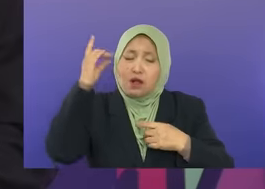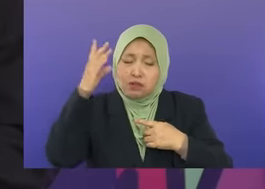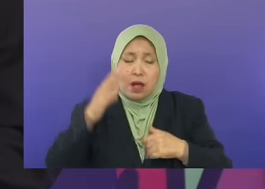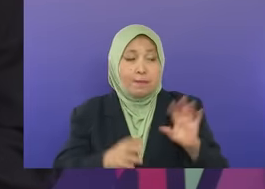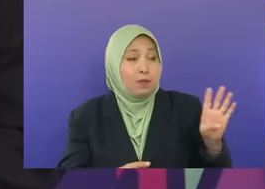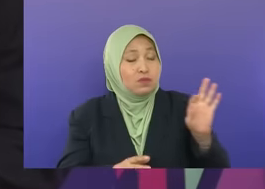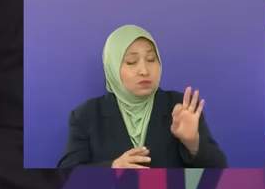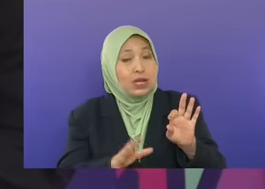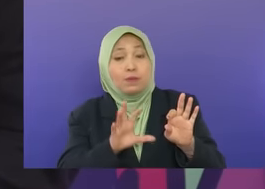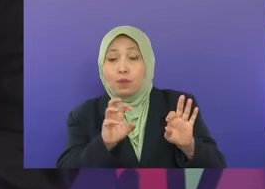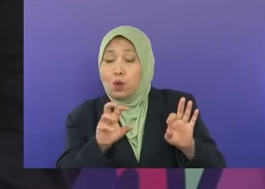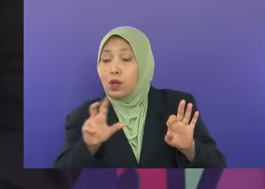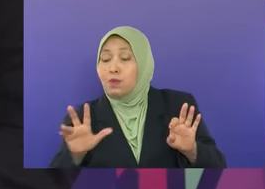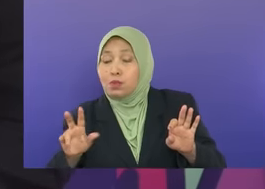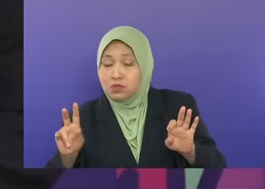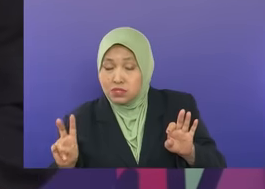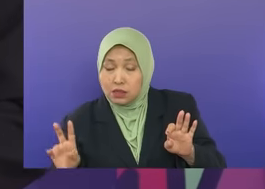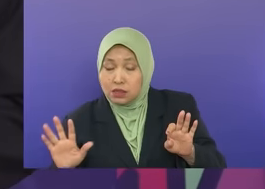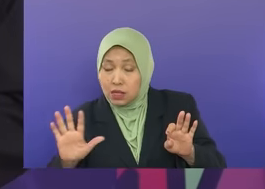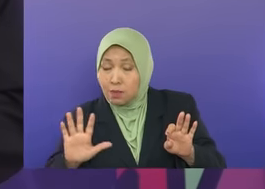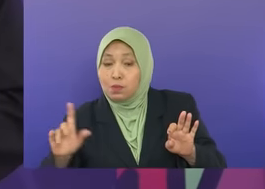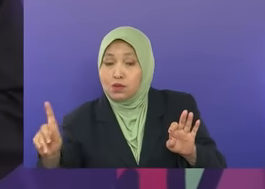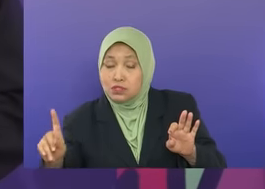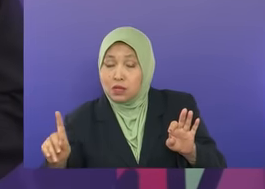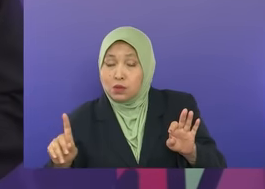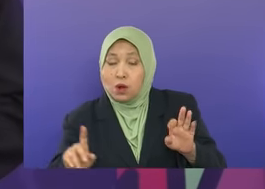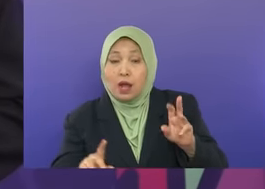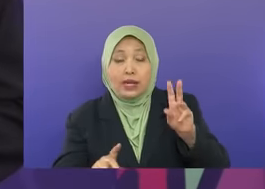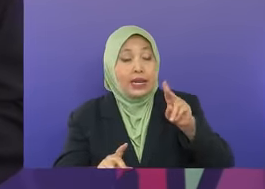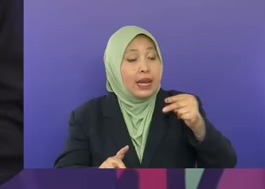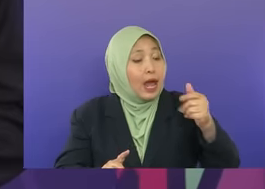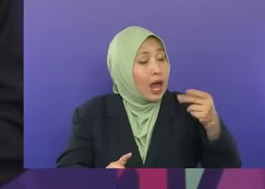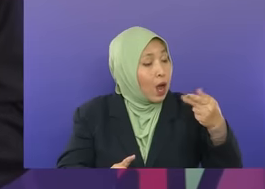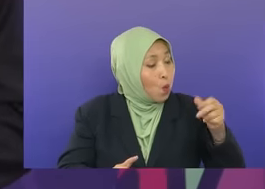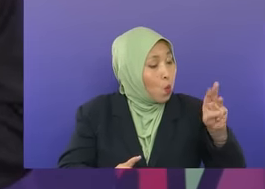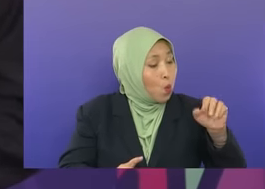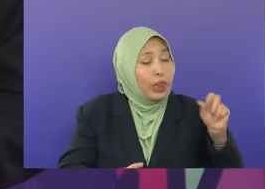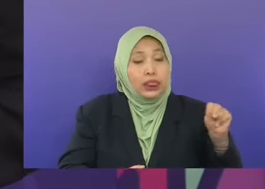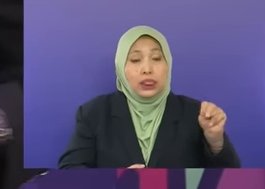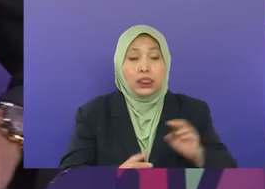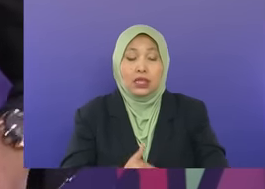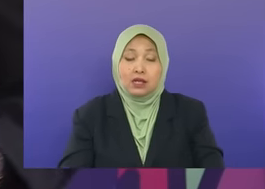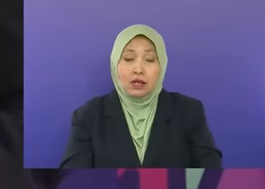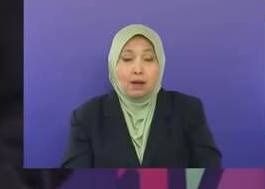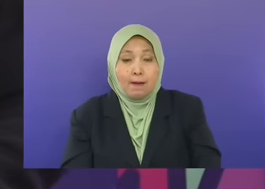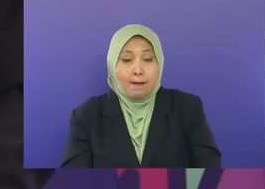491 dengan bacaan Murottal nahawan Insya Allah